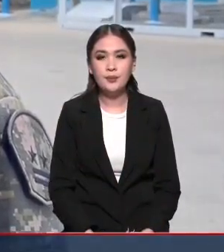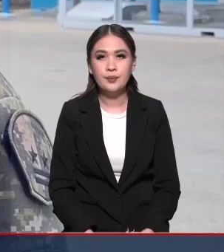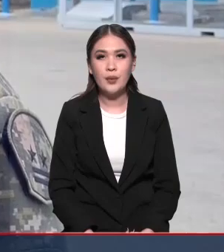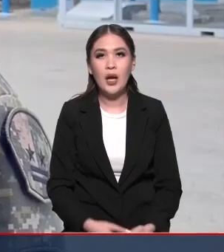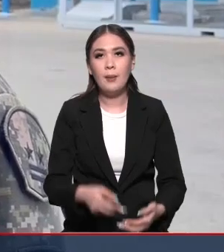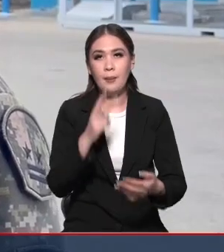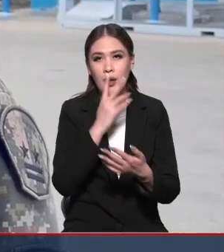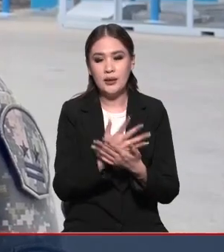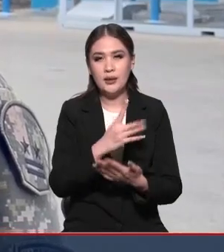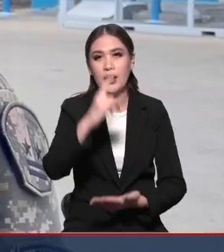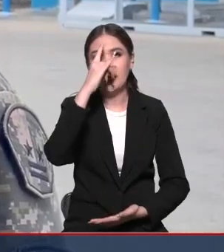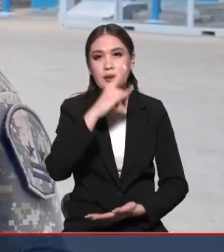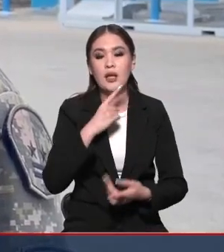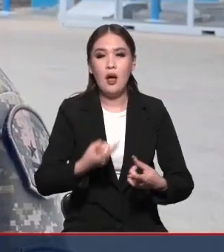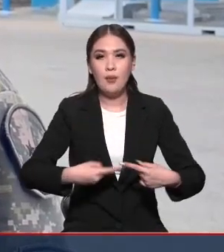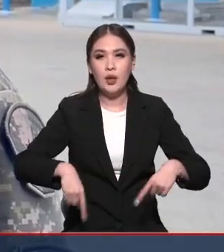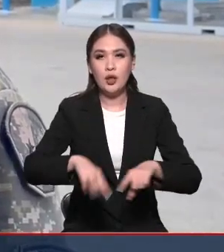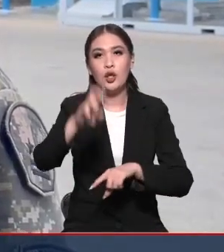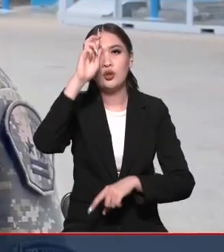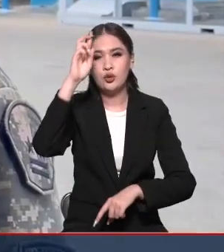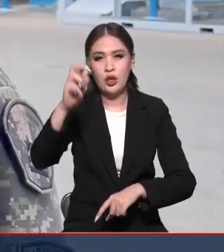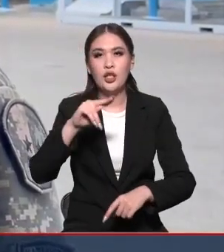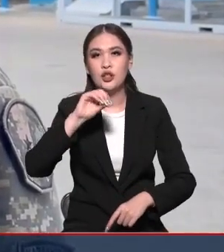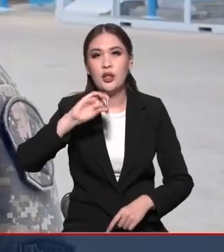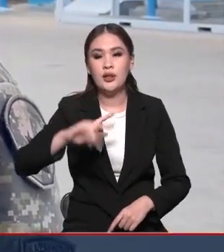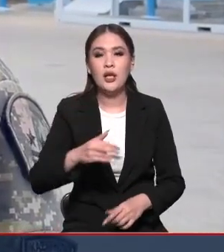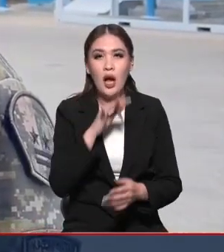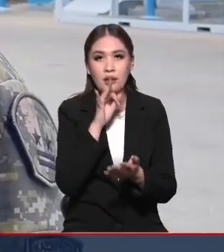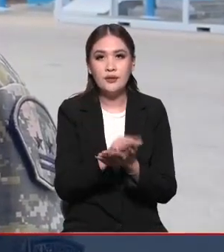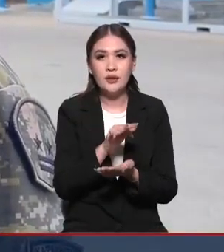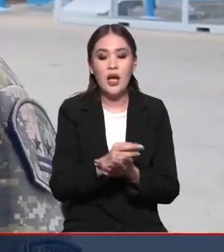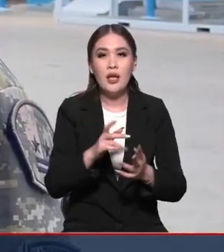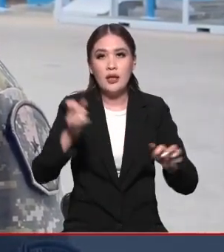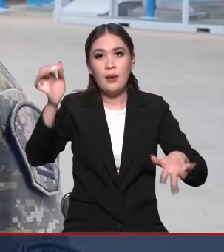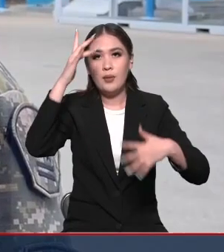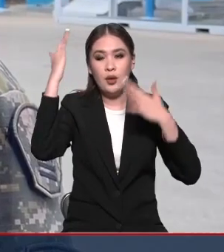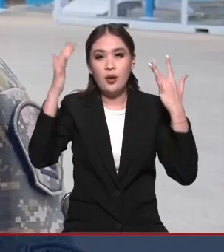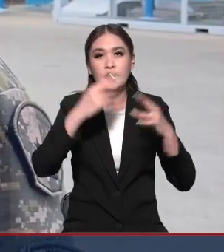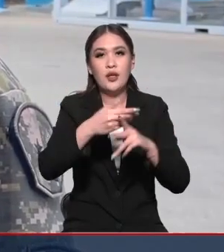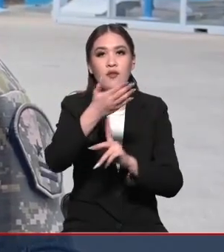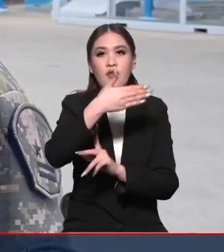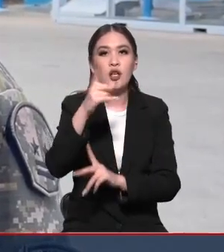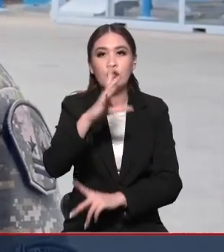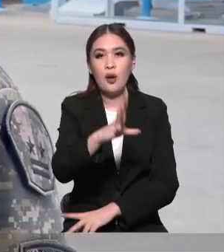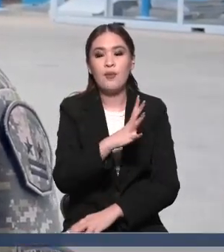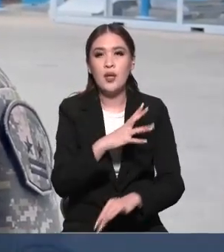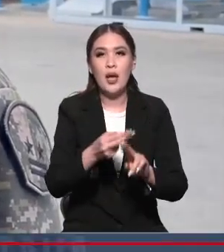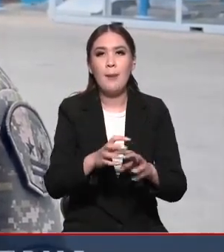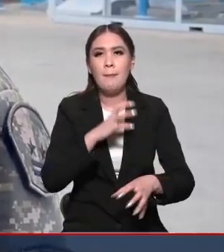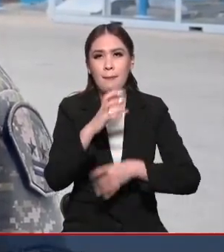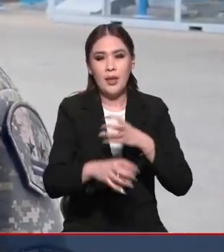представлять Казахстан за пределами государства большая честь и ответственность Пусть небесно-голубой флаг нашей страны будет символом мира